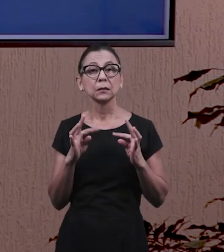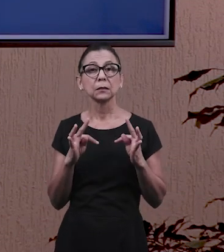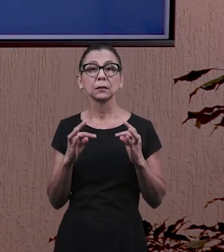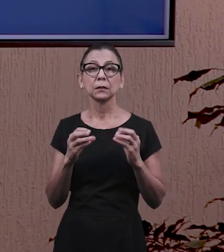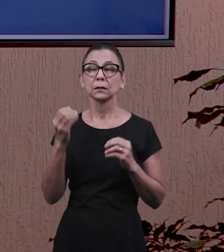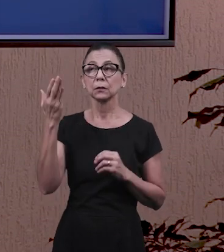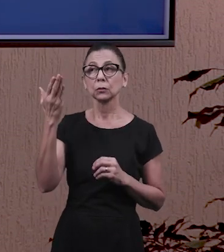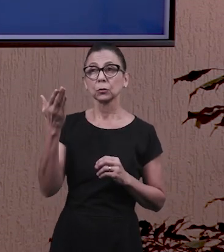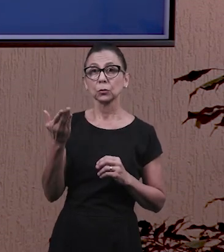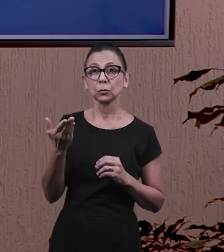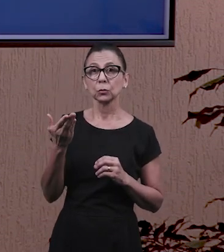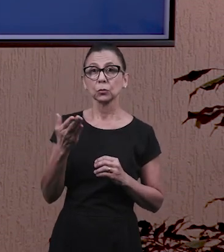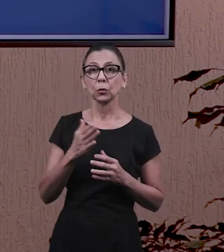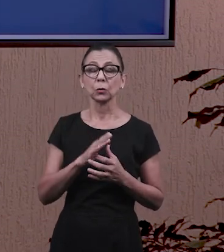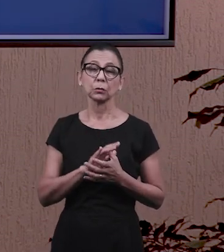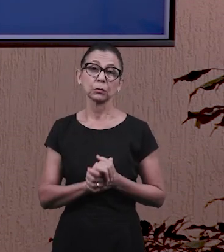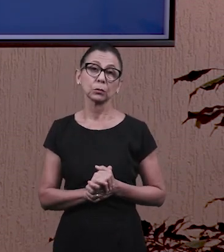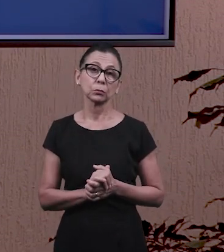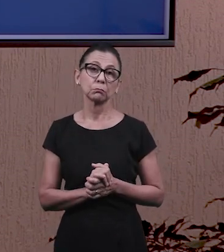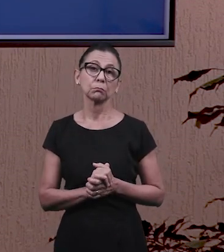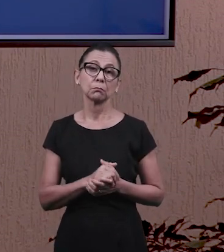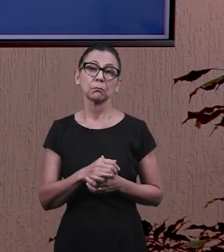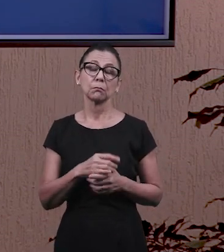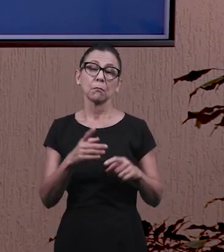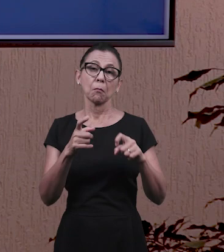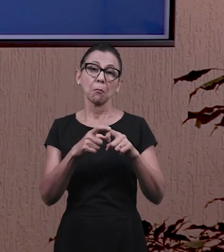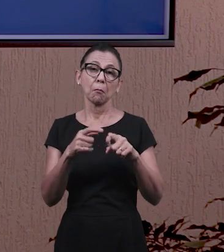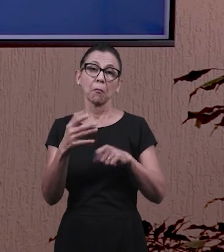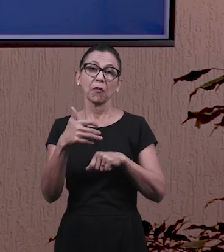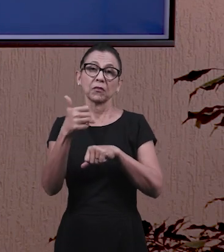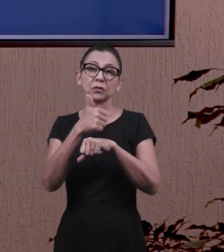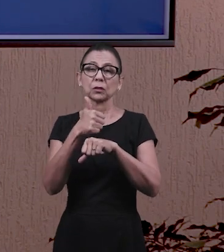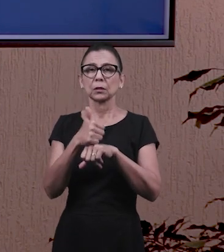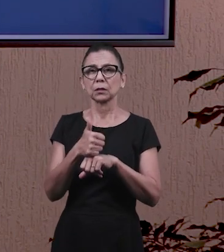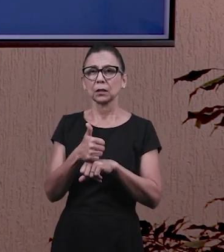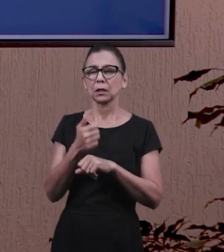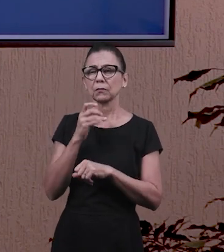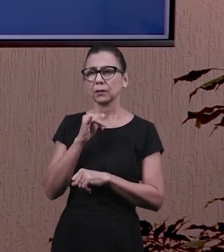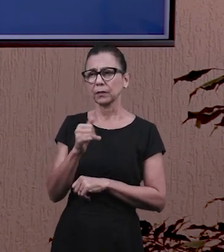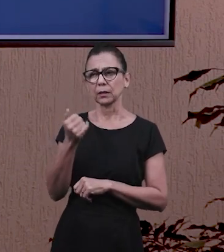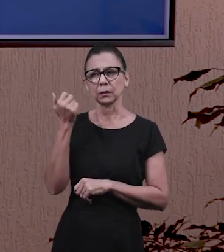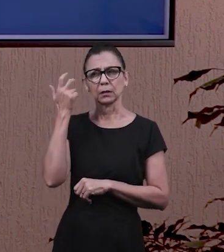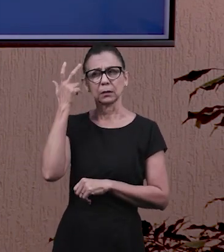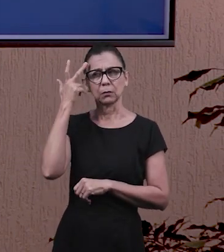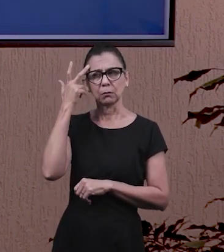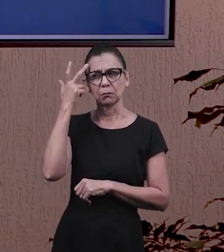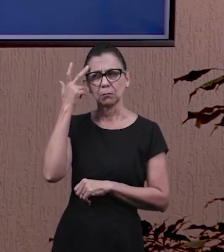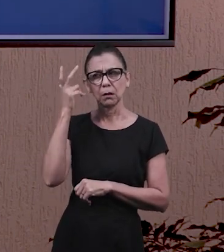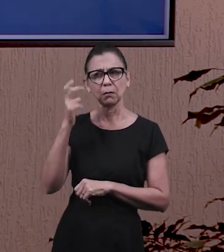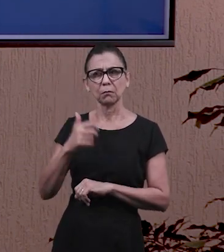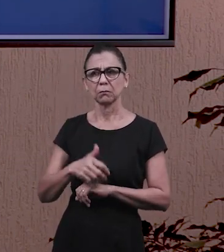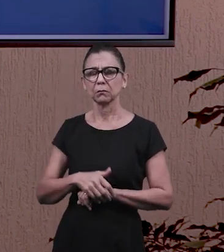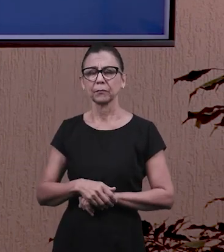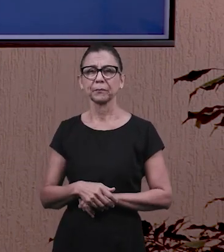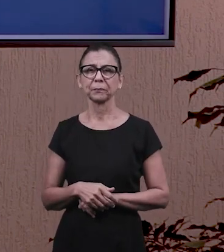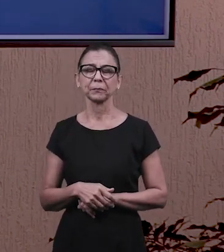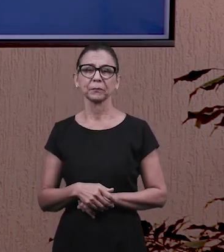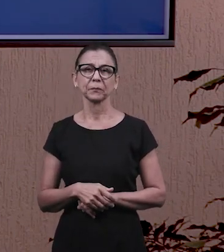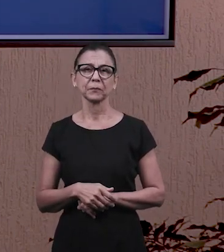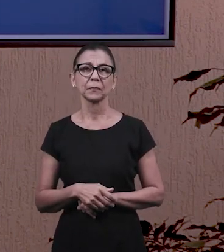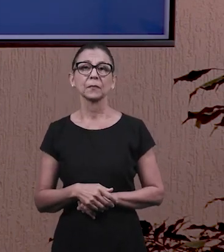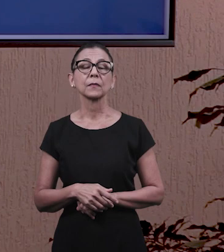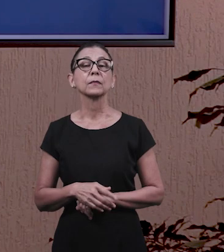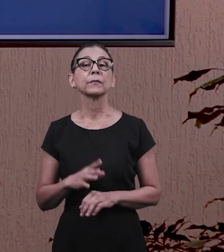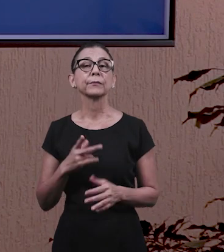Donc, tous ceux-là vont sortir de l'ophtalmo avec le résultat d'une vision